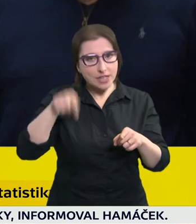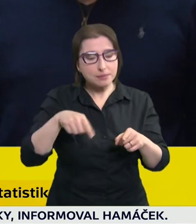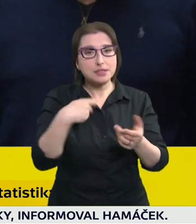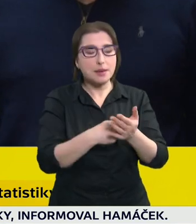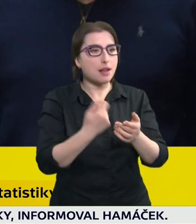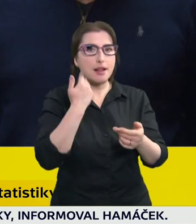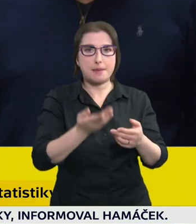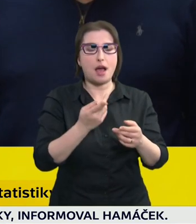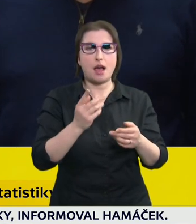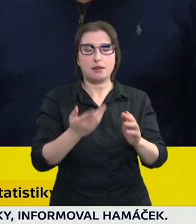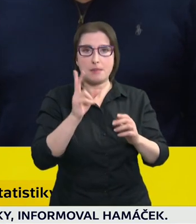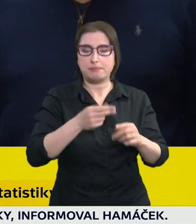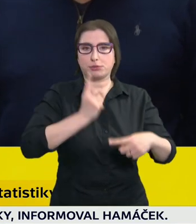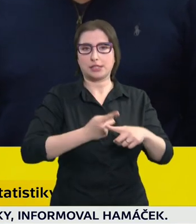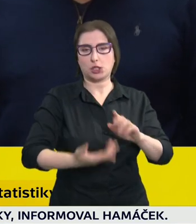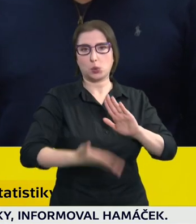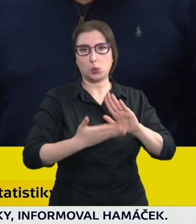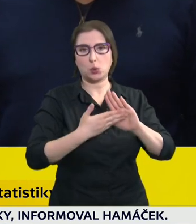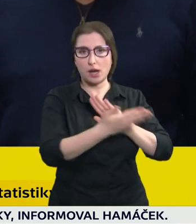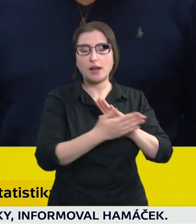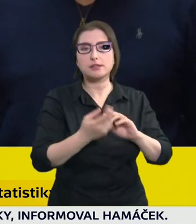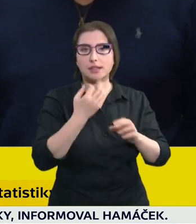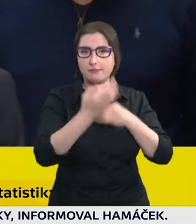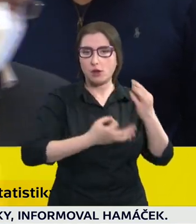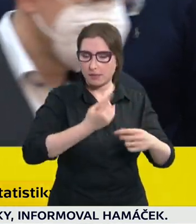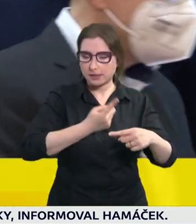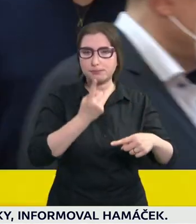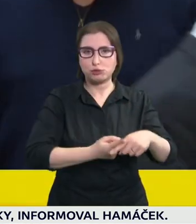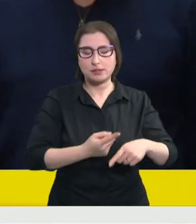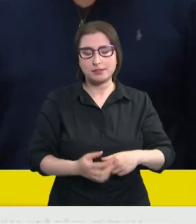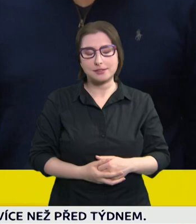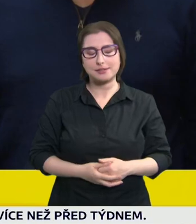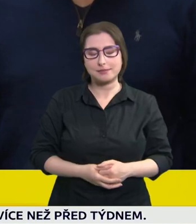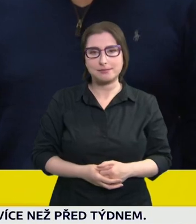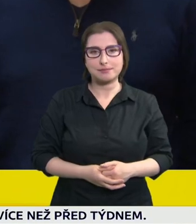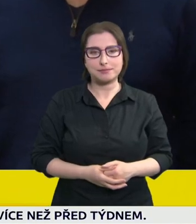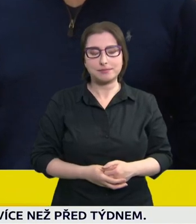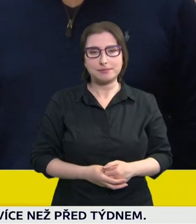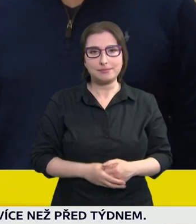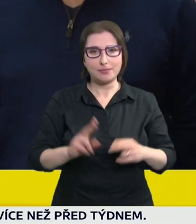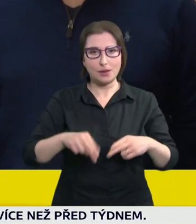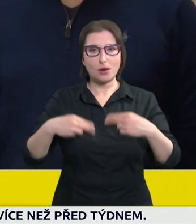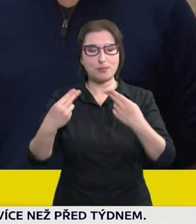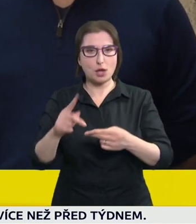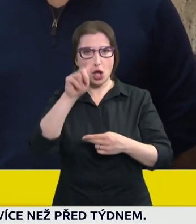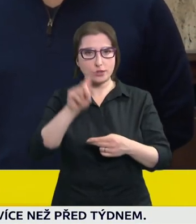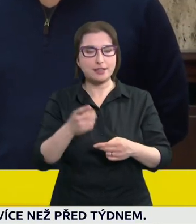o tom, že ta data jsou naprosto věrohodná. Děkuju. Prosím, další dotaz, Seznam zprávy.